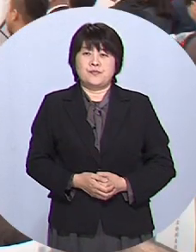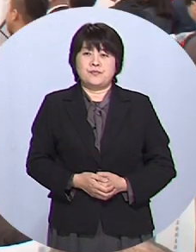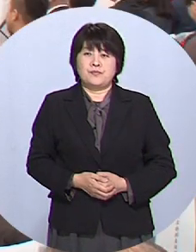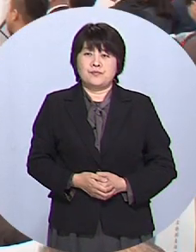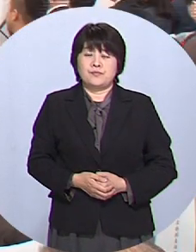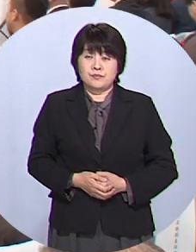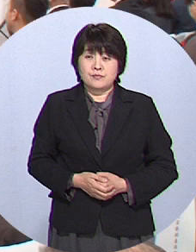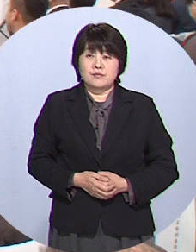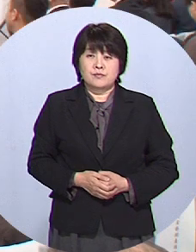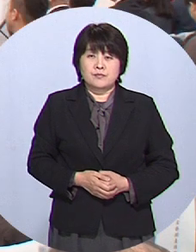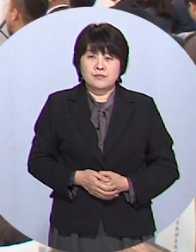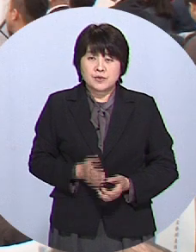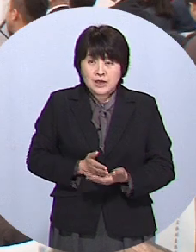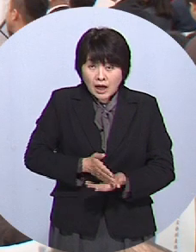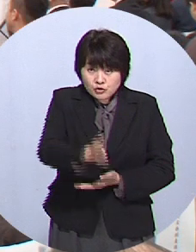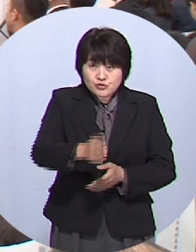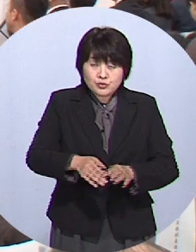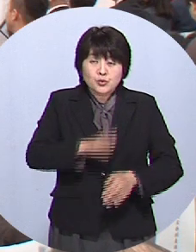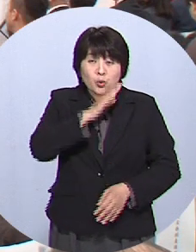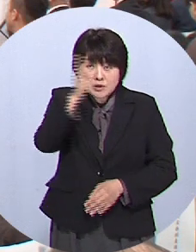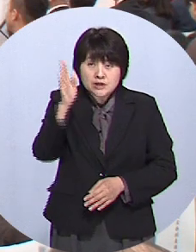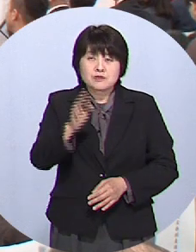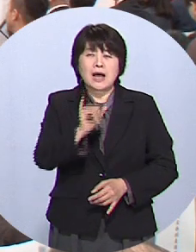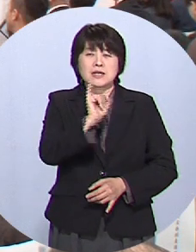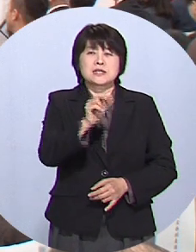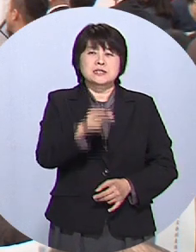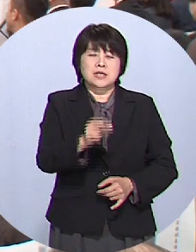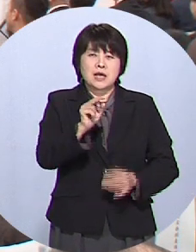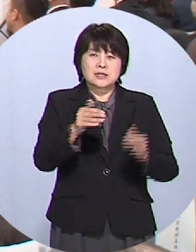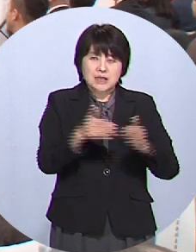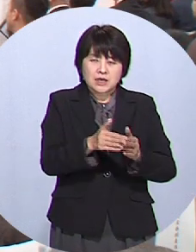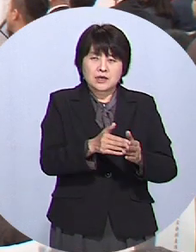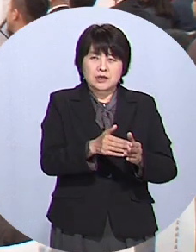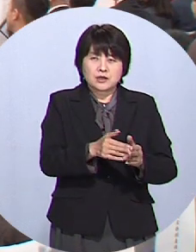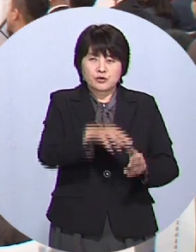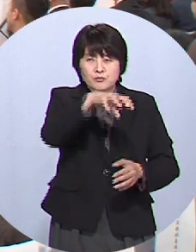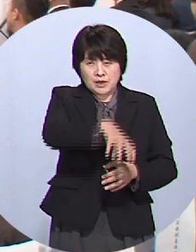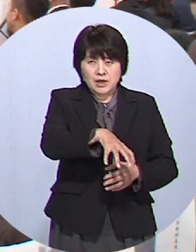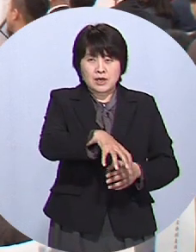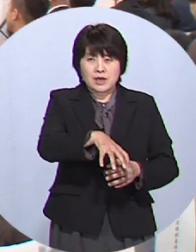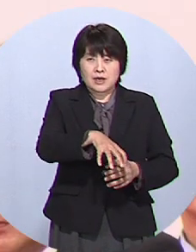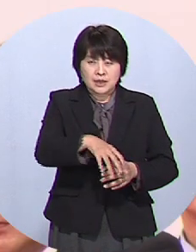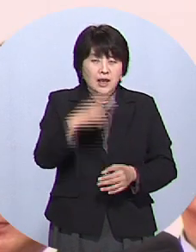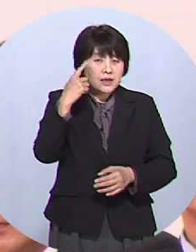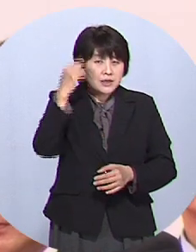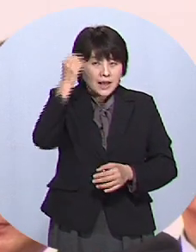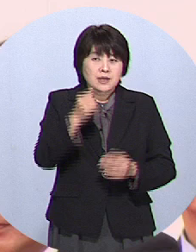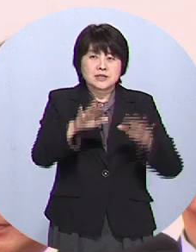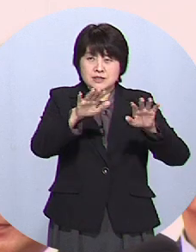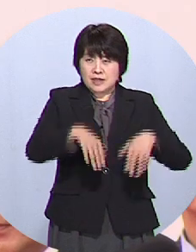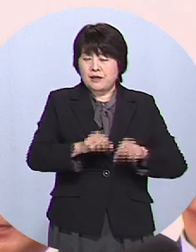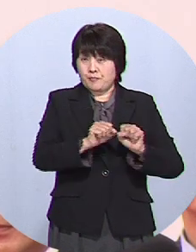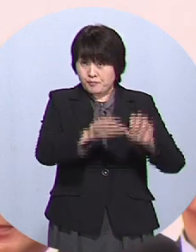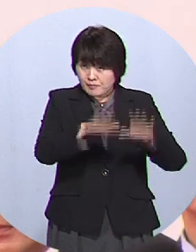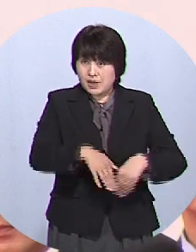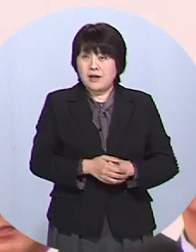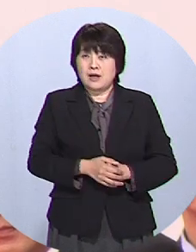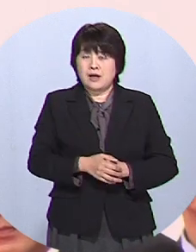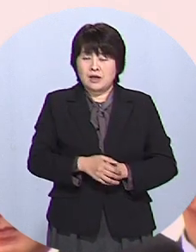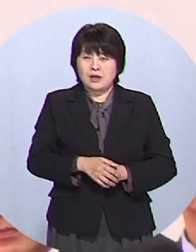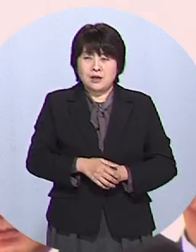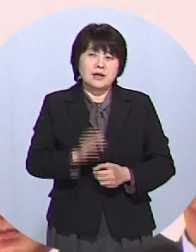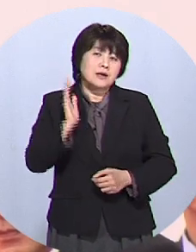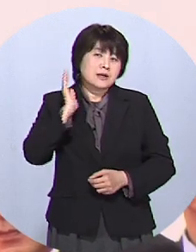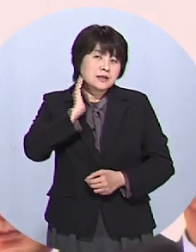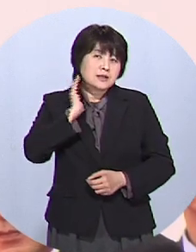開通当日の17日には伊勢崎市の特設会場で完成記念式典が行われ、上田清埼